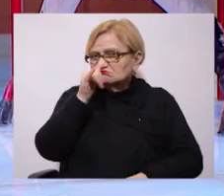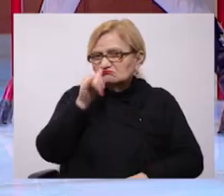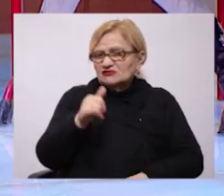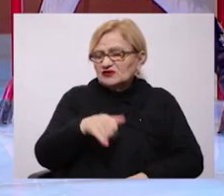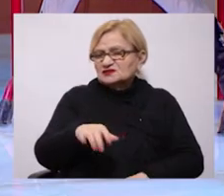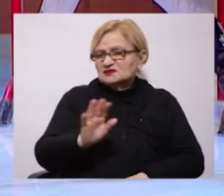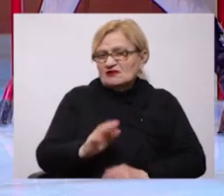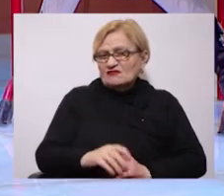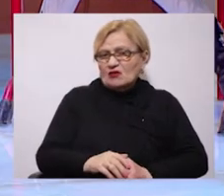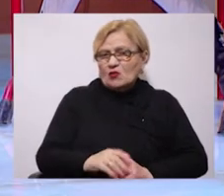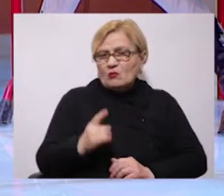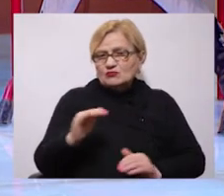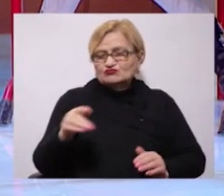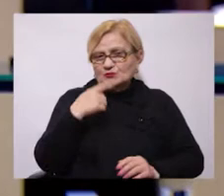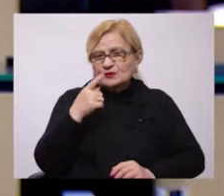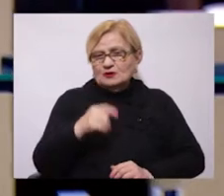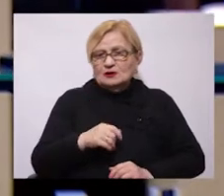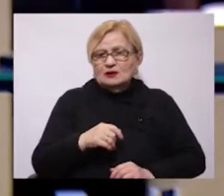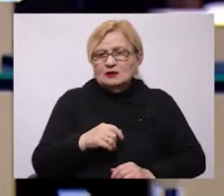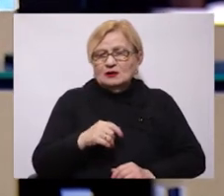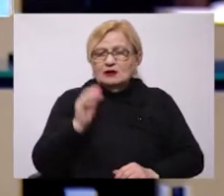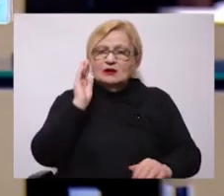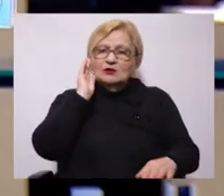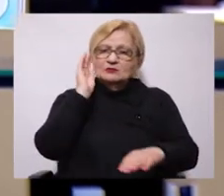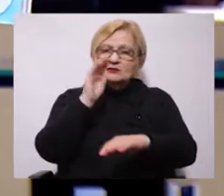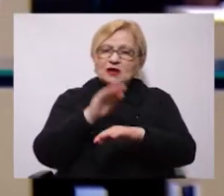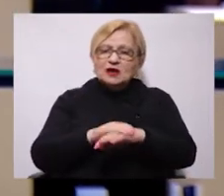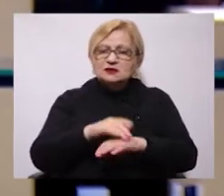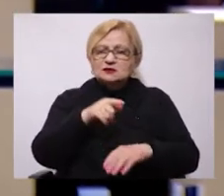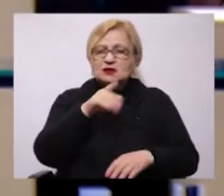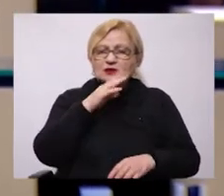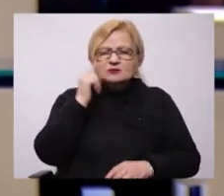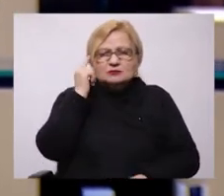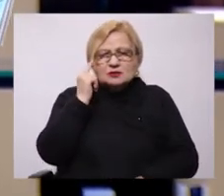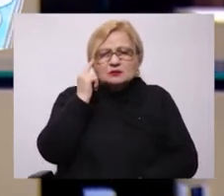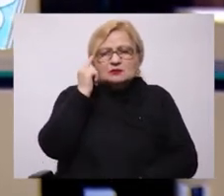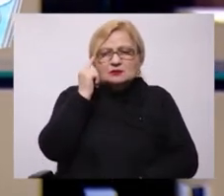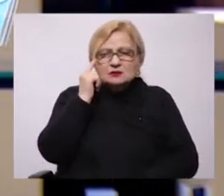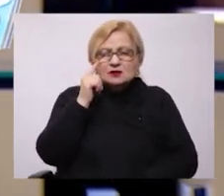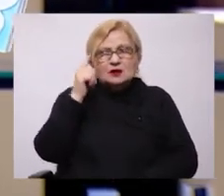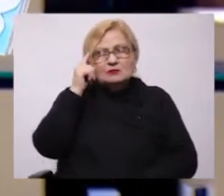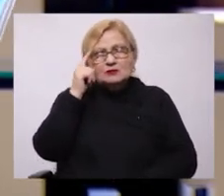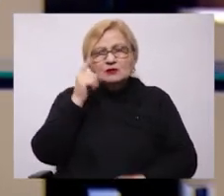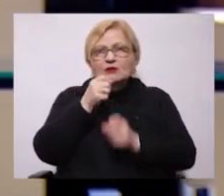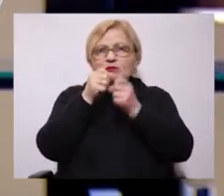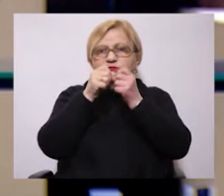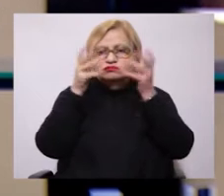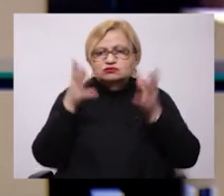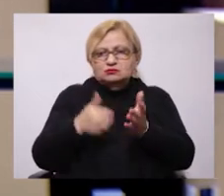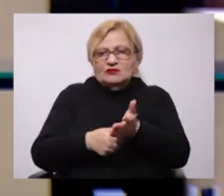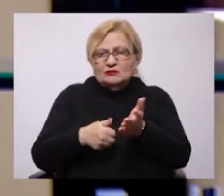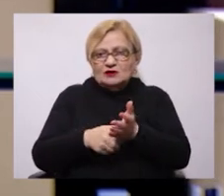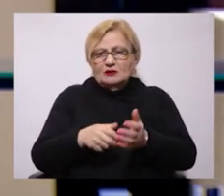ვერა, მოდი ვნახოთ. დეიზი მთელი ღამე ფიქრში გაათენა. იფიქრა, საჰაერო ბურთით